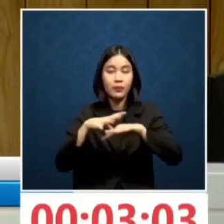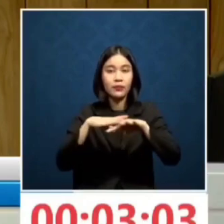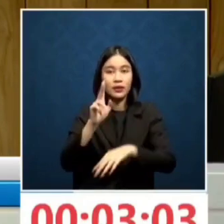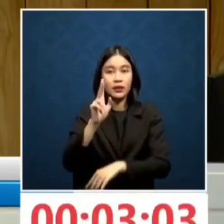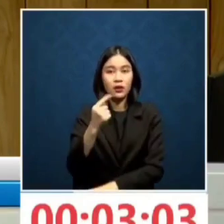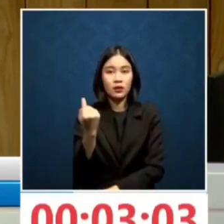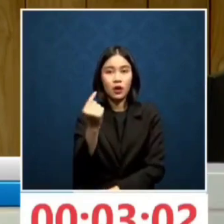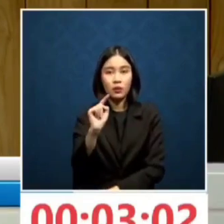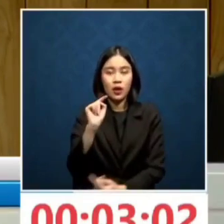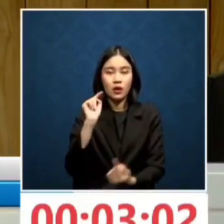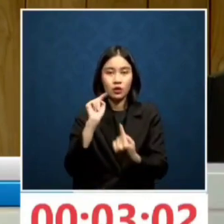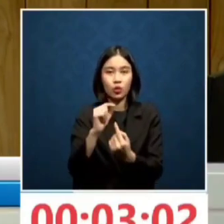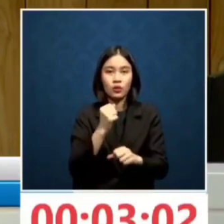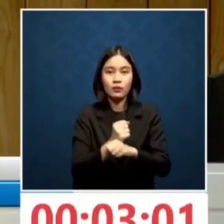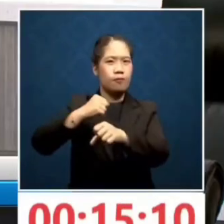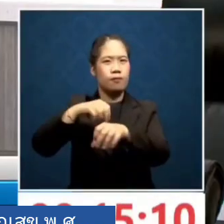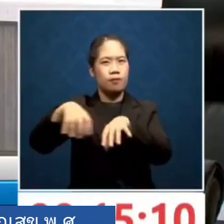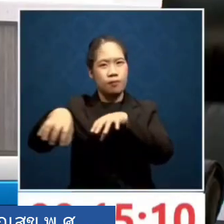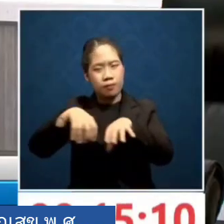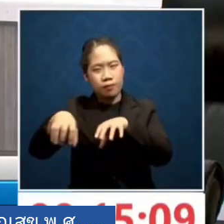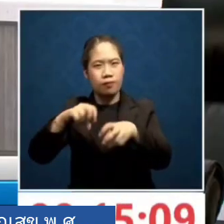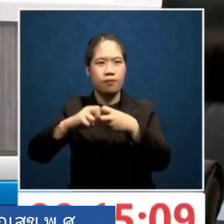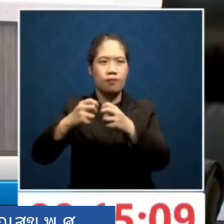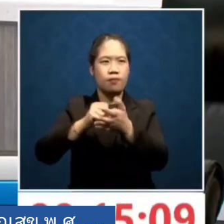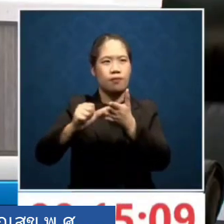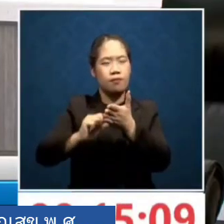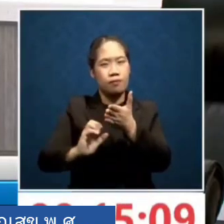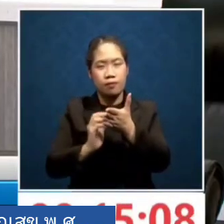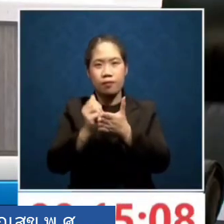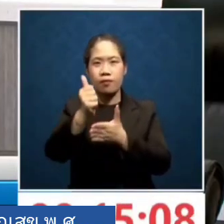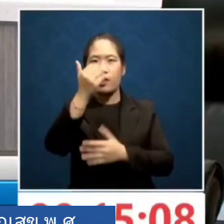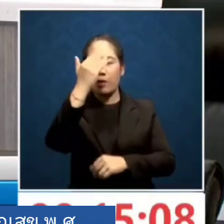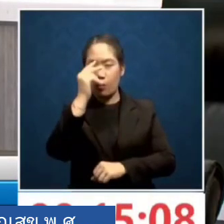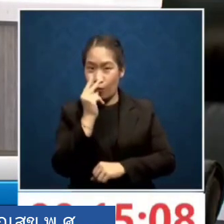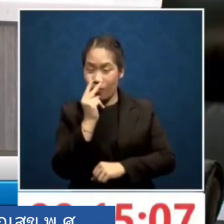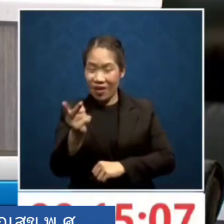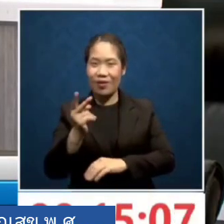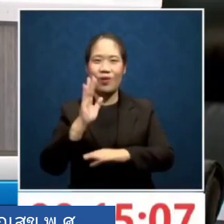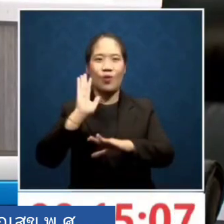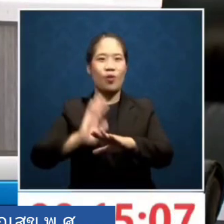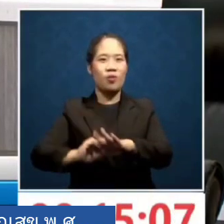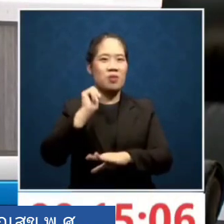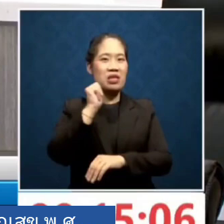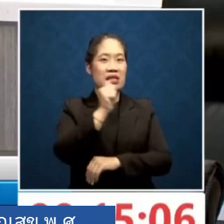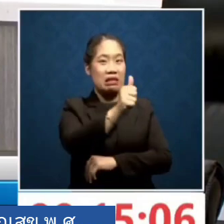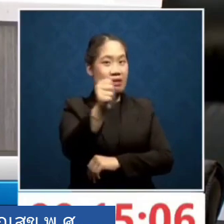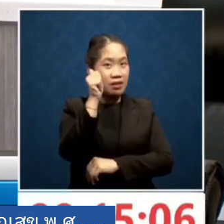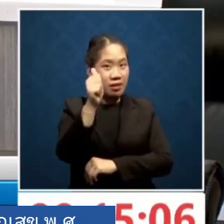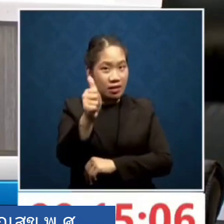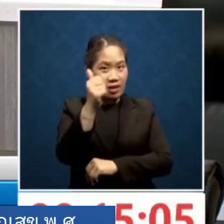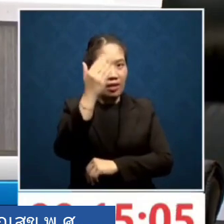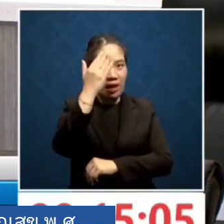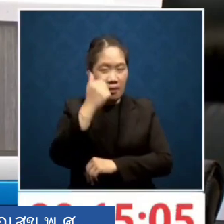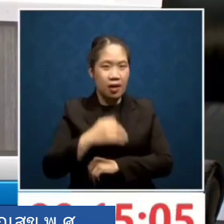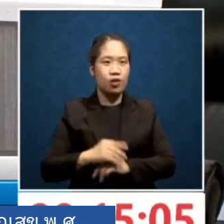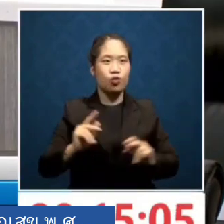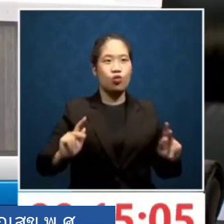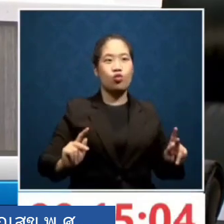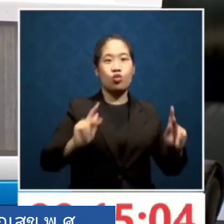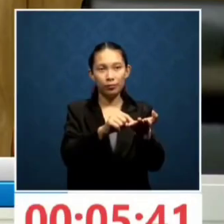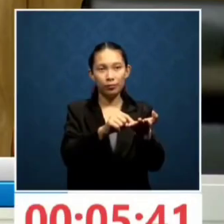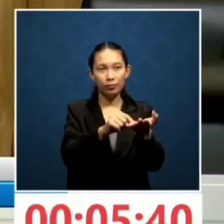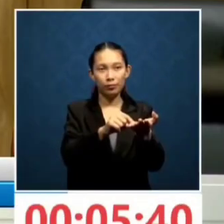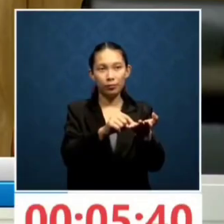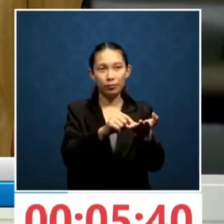กระทรวงพาณิชย์เป็นผู้มาตอบกระทุถามและเรื่องความคืบหน้าร่างพระราชบัญญัติระเบียบข้าราชการสาธารณสุขพ.ศของนายเปรมศักดิ์